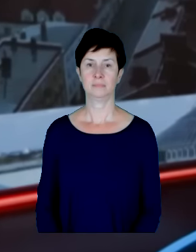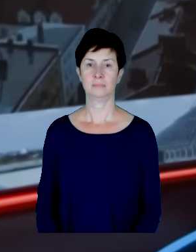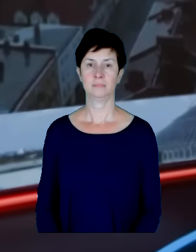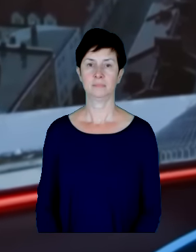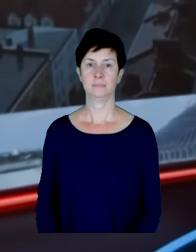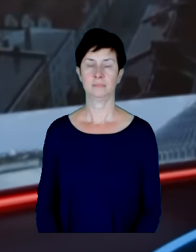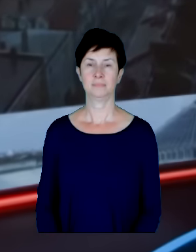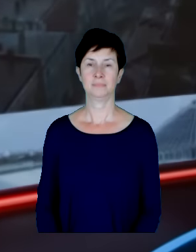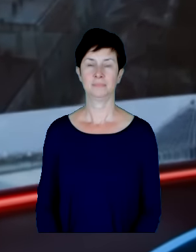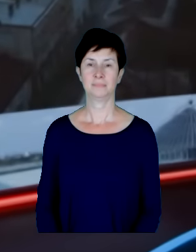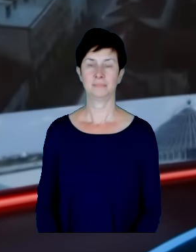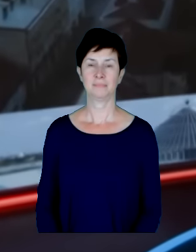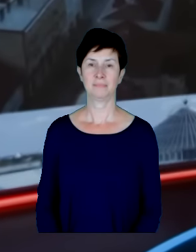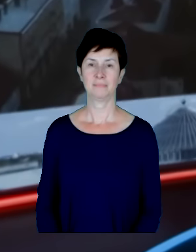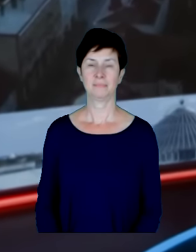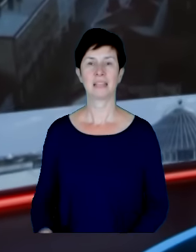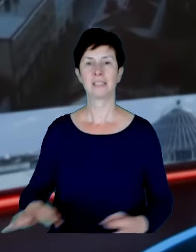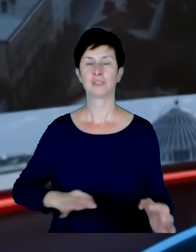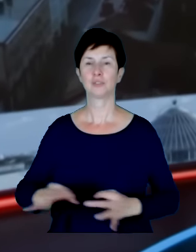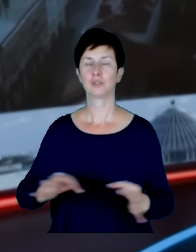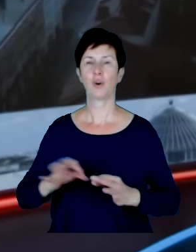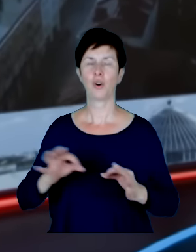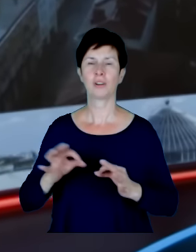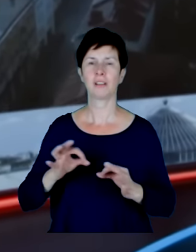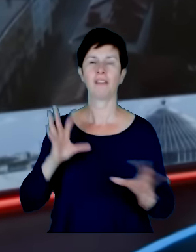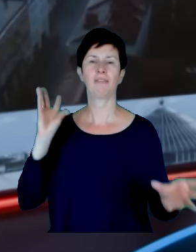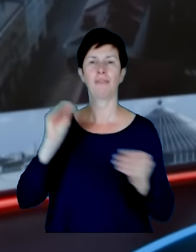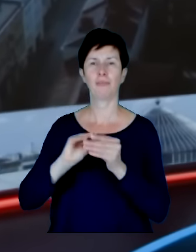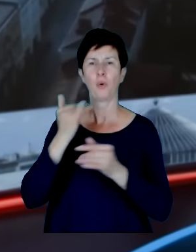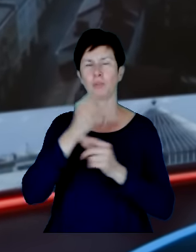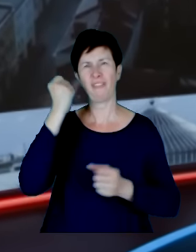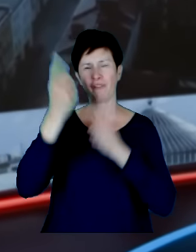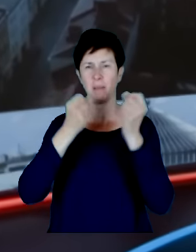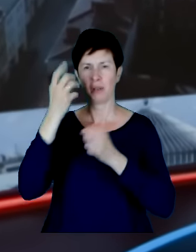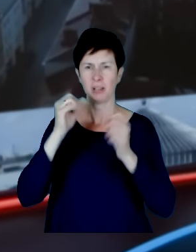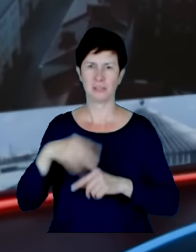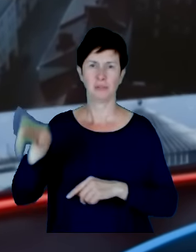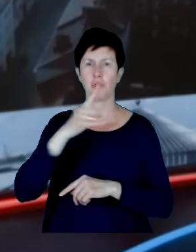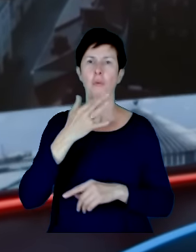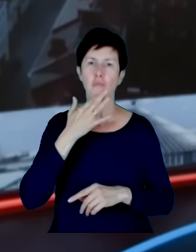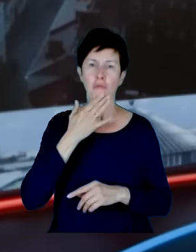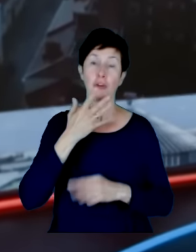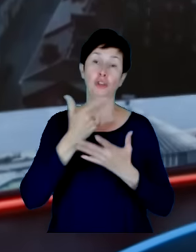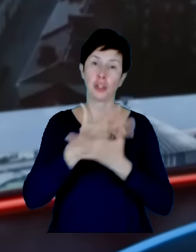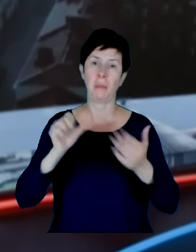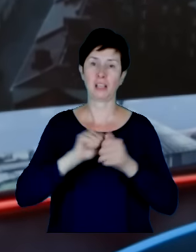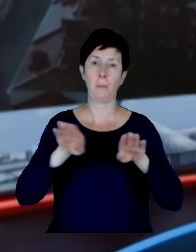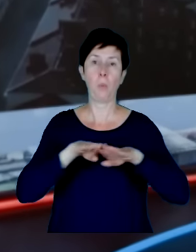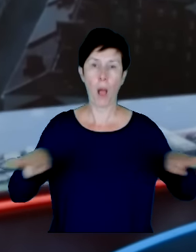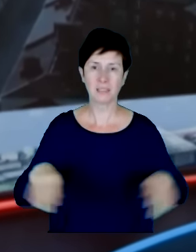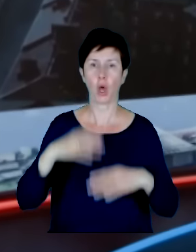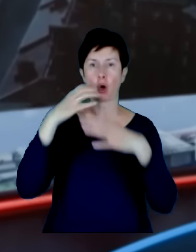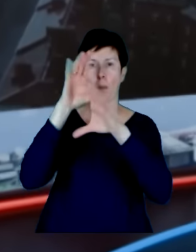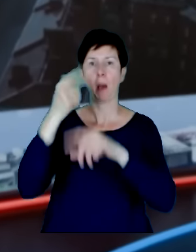miś histor Team PiS wielu upiera się że ziemia jest płaskim dyskiem Kopernik była kobietą